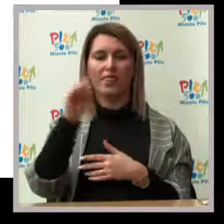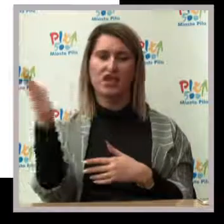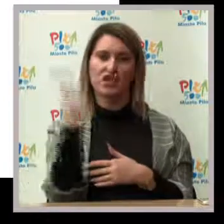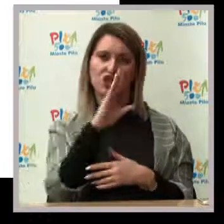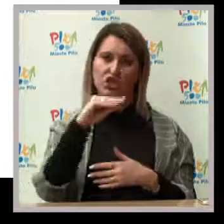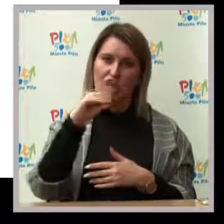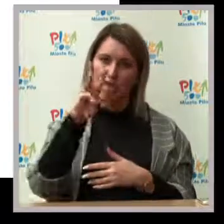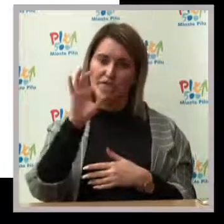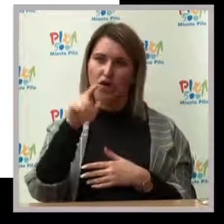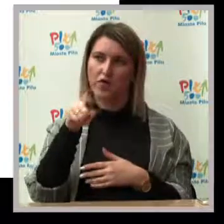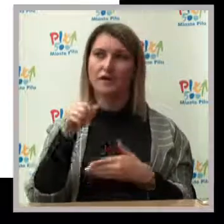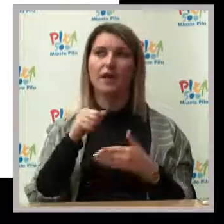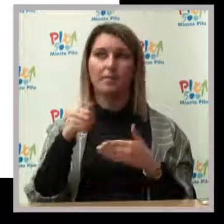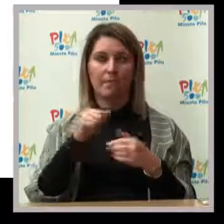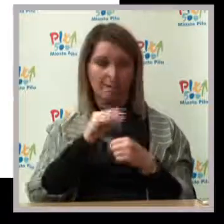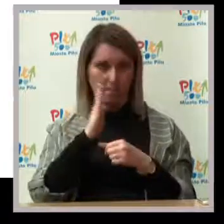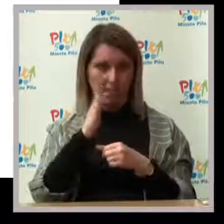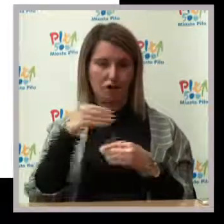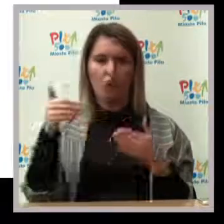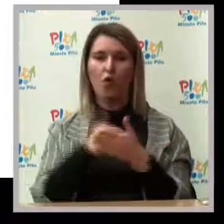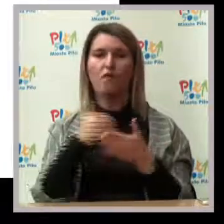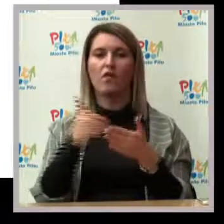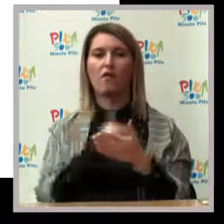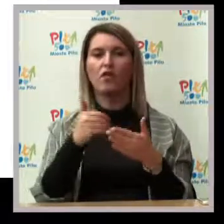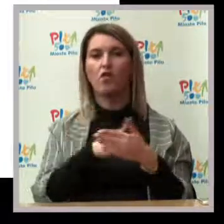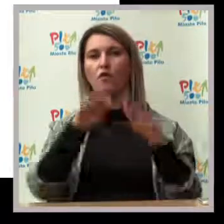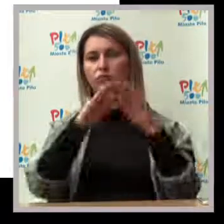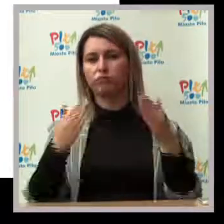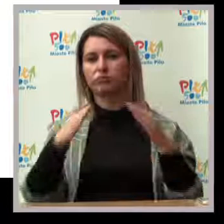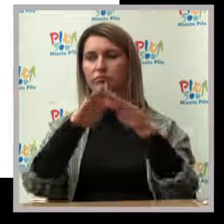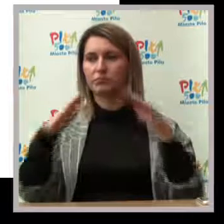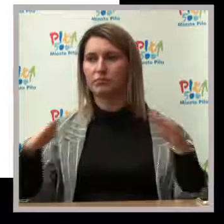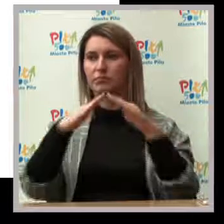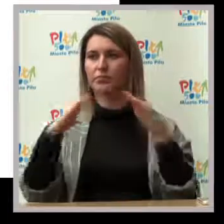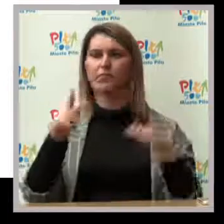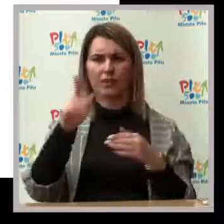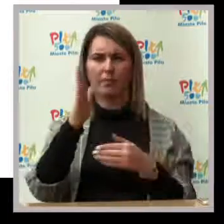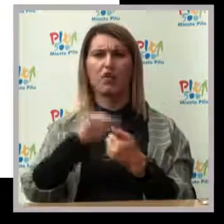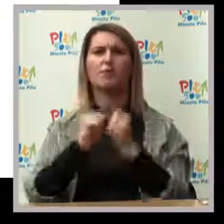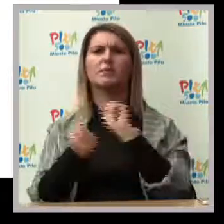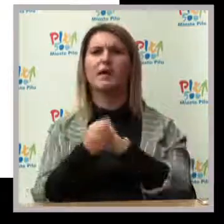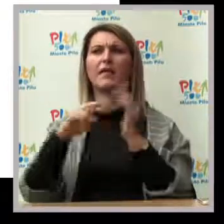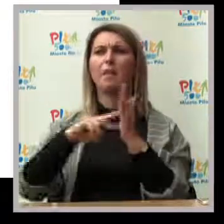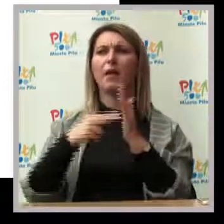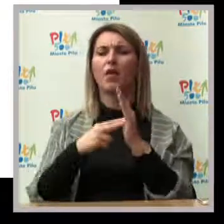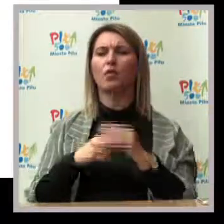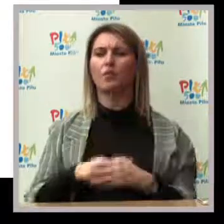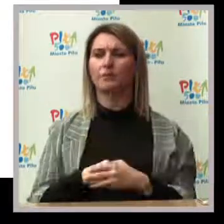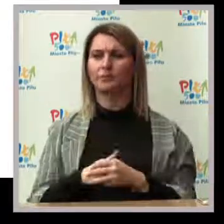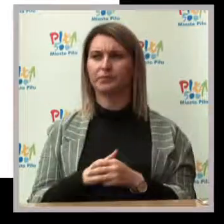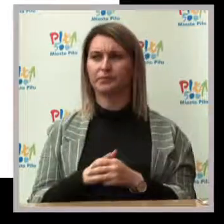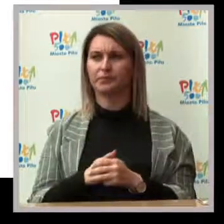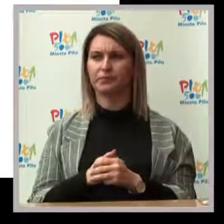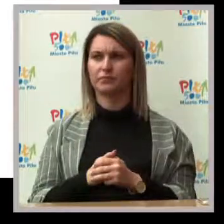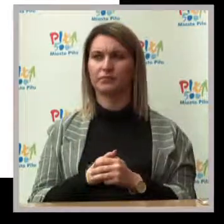stosunkowo najłatwiej będzie nam przygotować. Zmiany miejscowych planów zagospodarowania przestrzennego